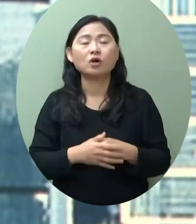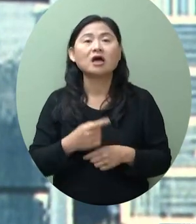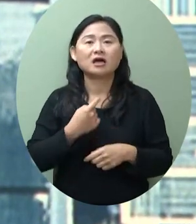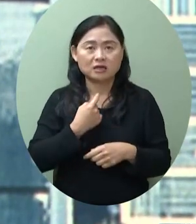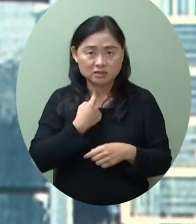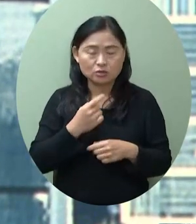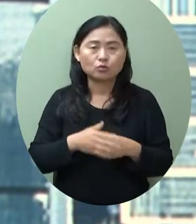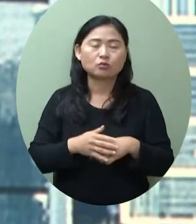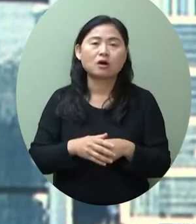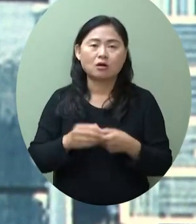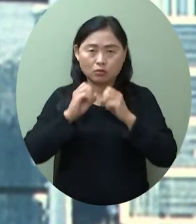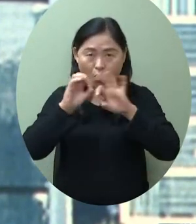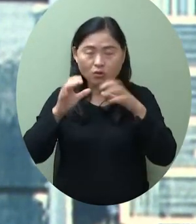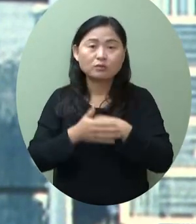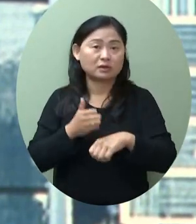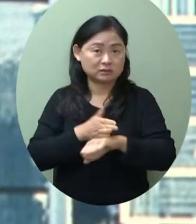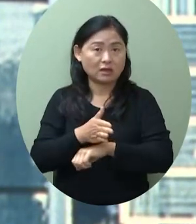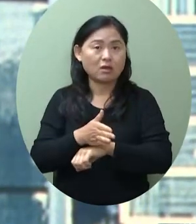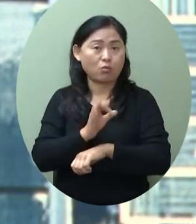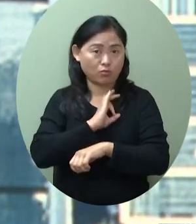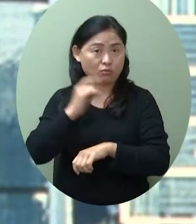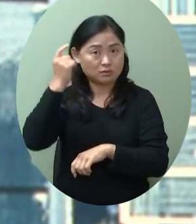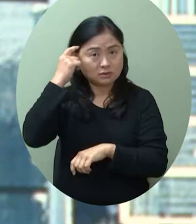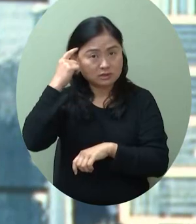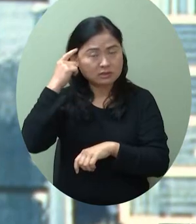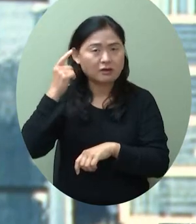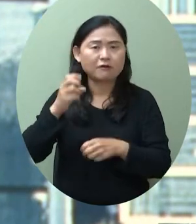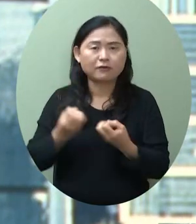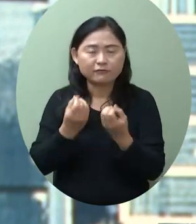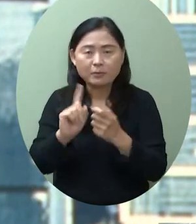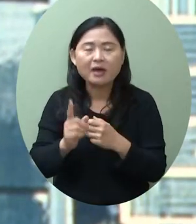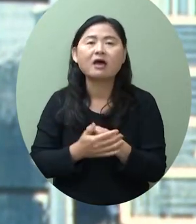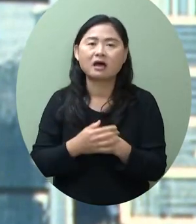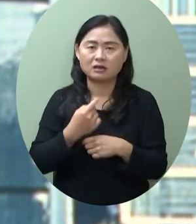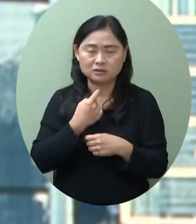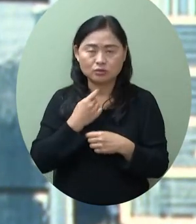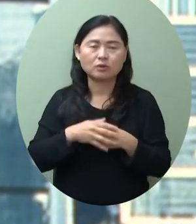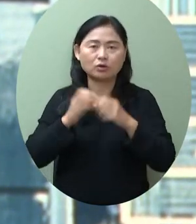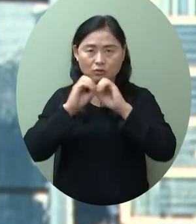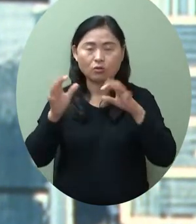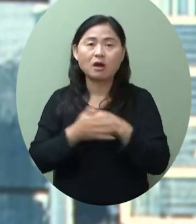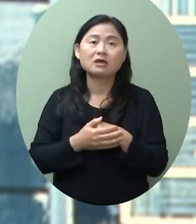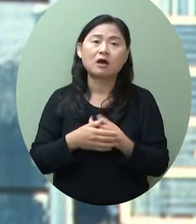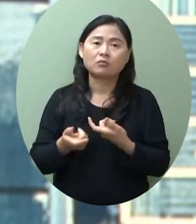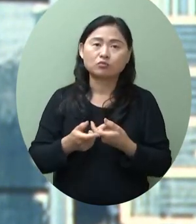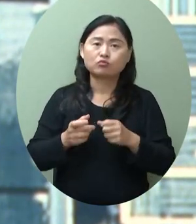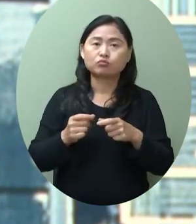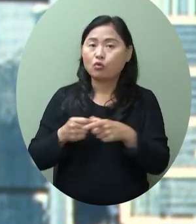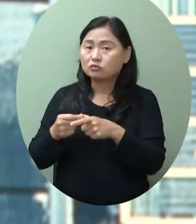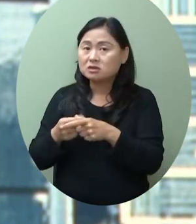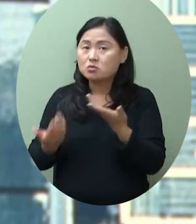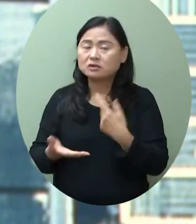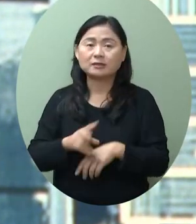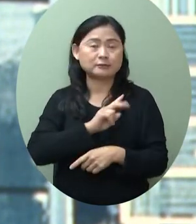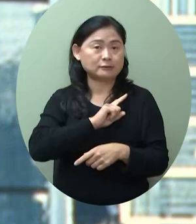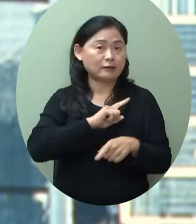要知道嗰個事實嚇。我亦都要對於無論係一間企業或者我自己嘅同事咧，係